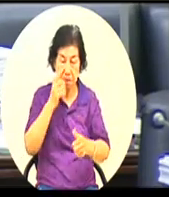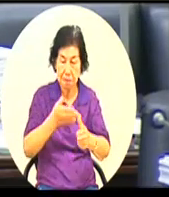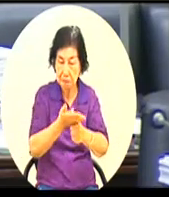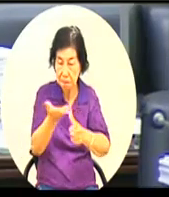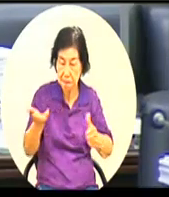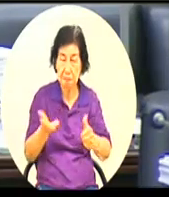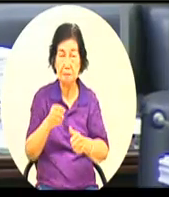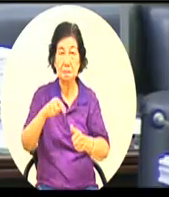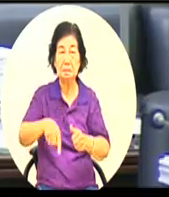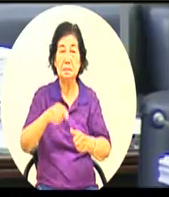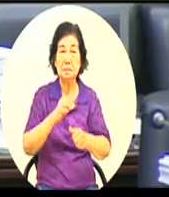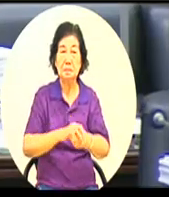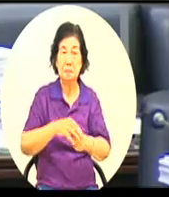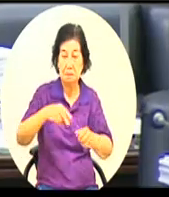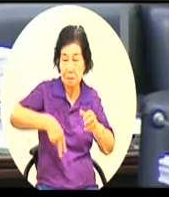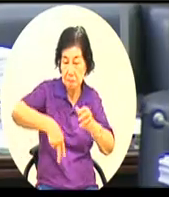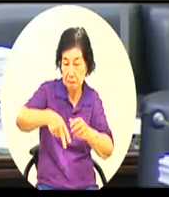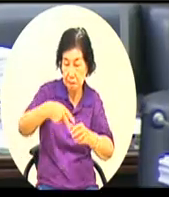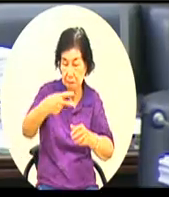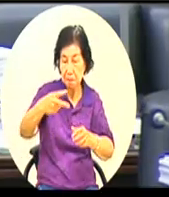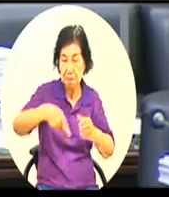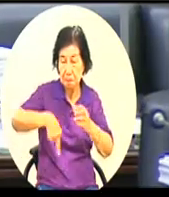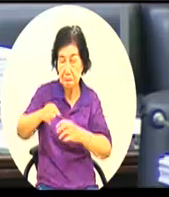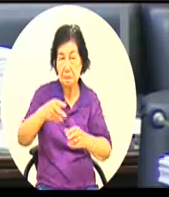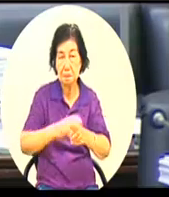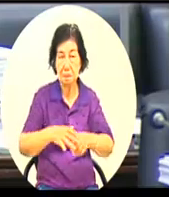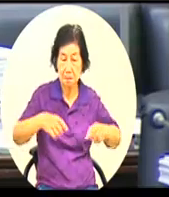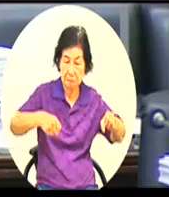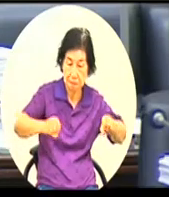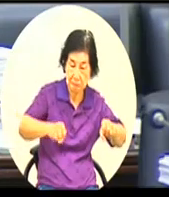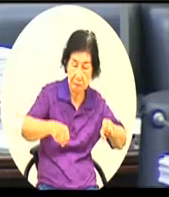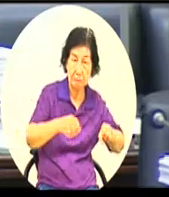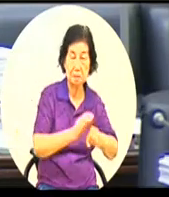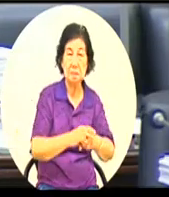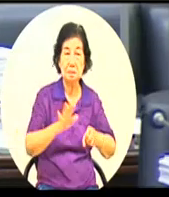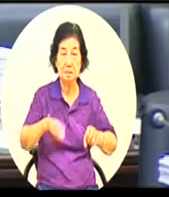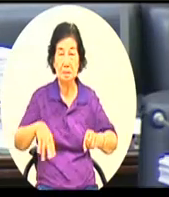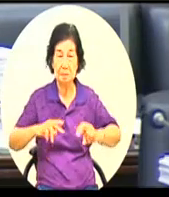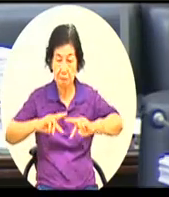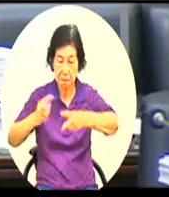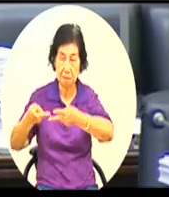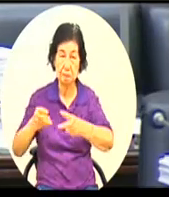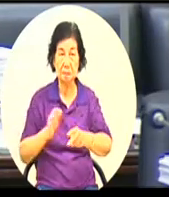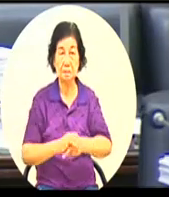车，讲暂时小部门要改四行程。